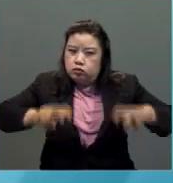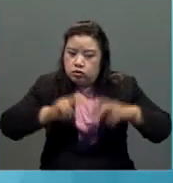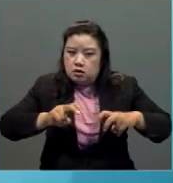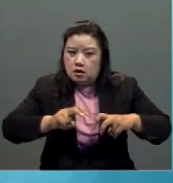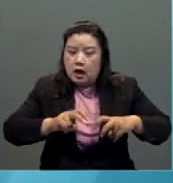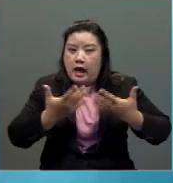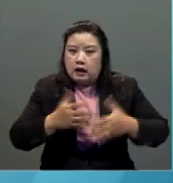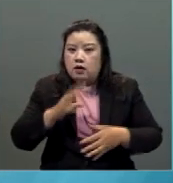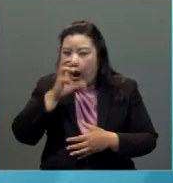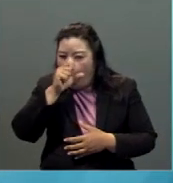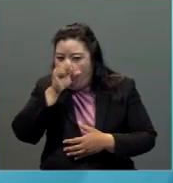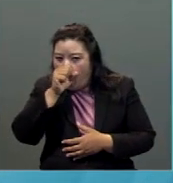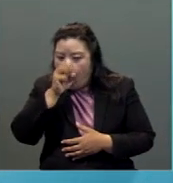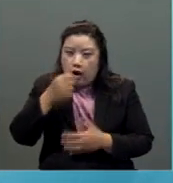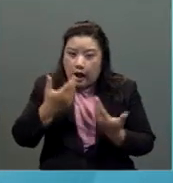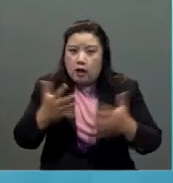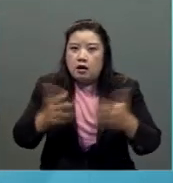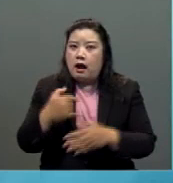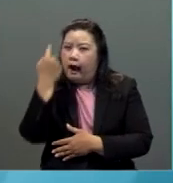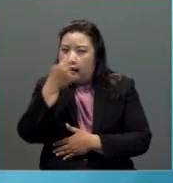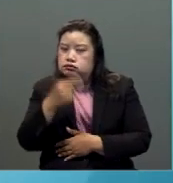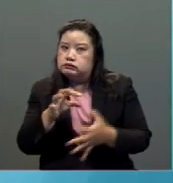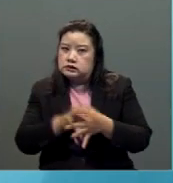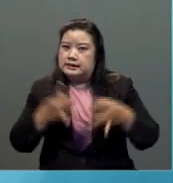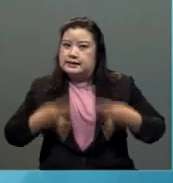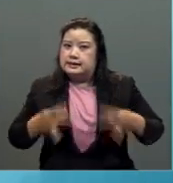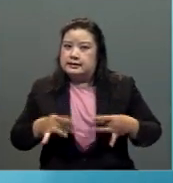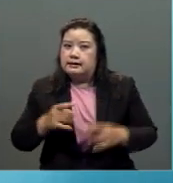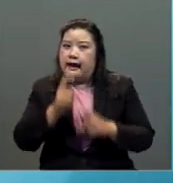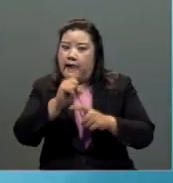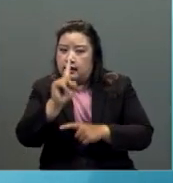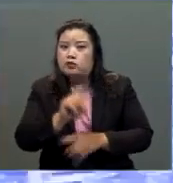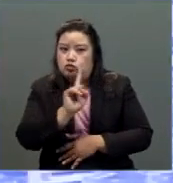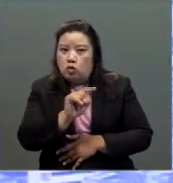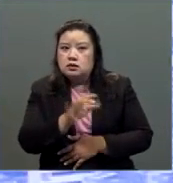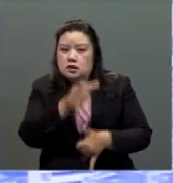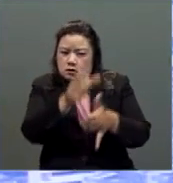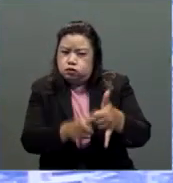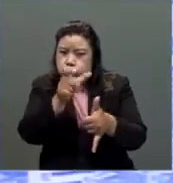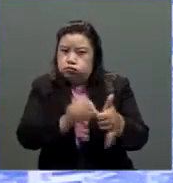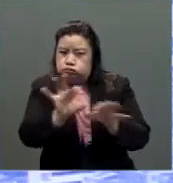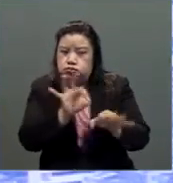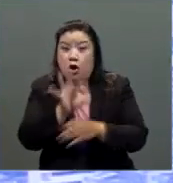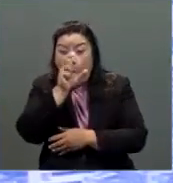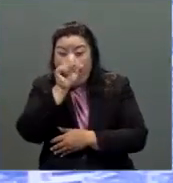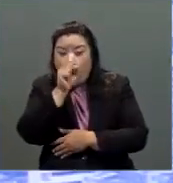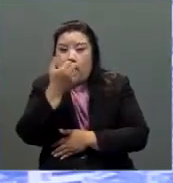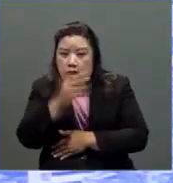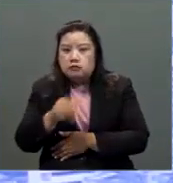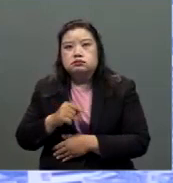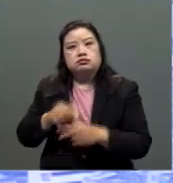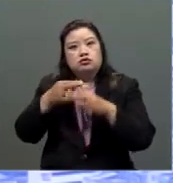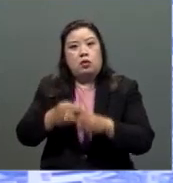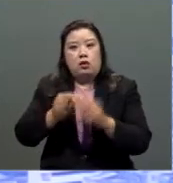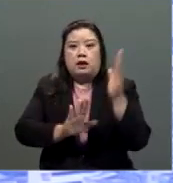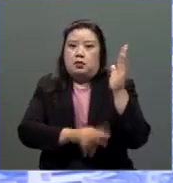การให้มากที่สุดในกลุ่มที่เป็นความเสี่ยงอันนี้เป็นเป้าหมายที่เรียกว่าเป็น active case finding ที่ผมได้บอก